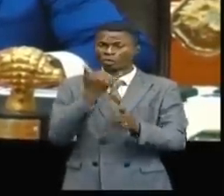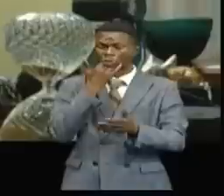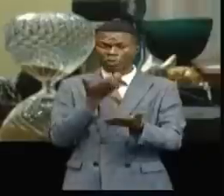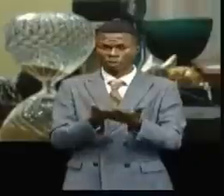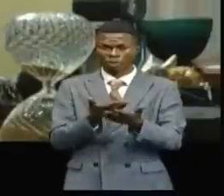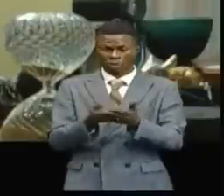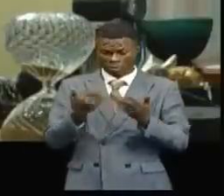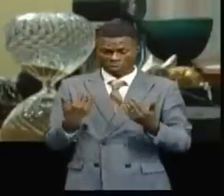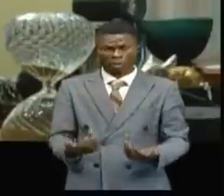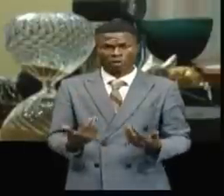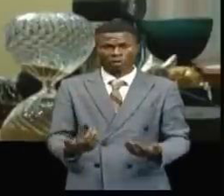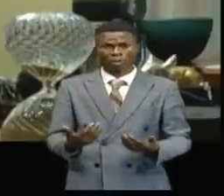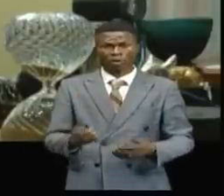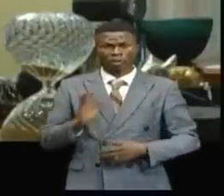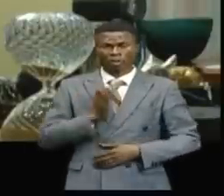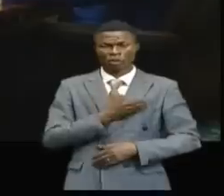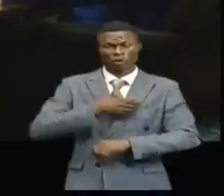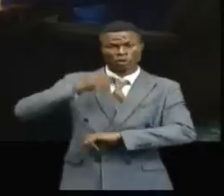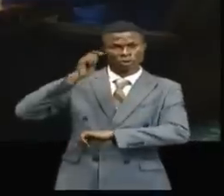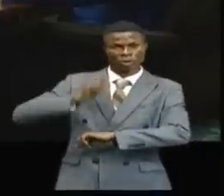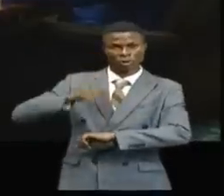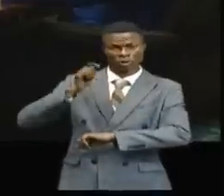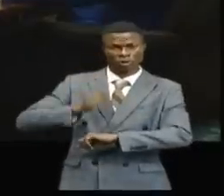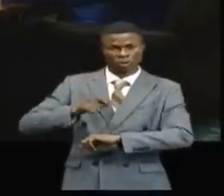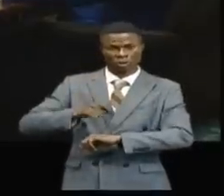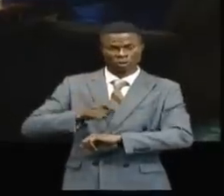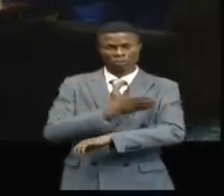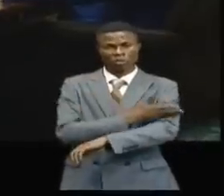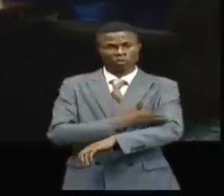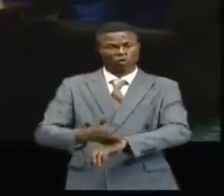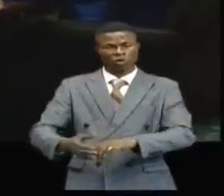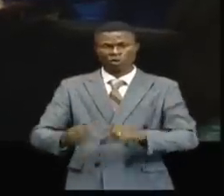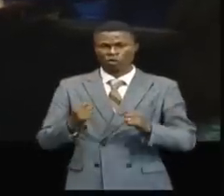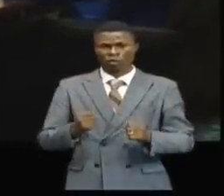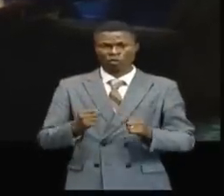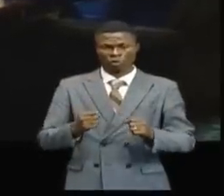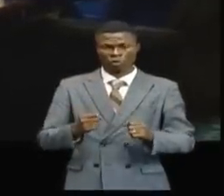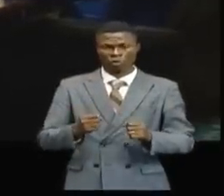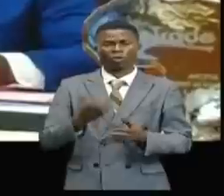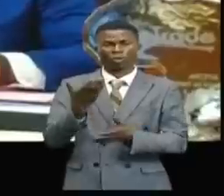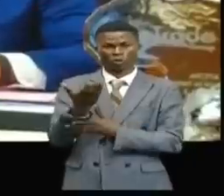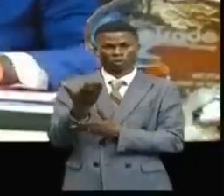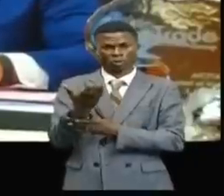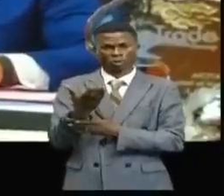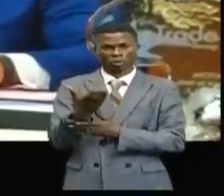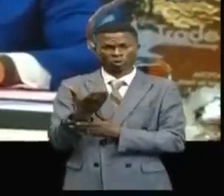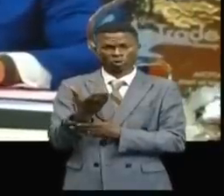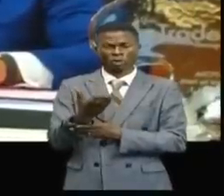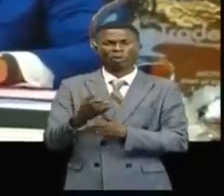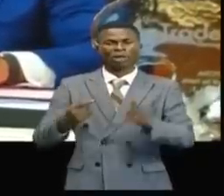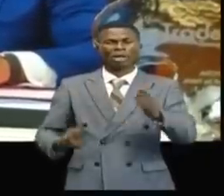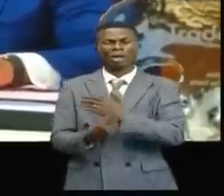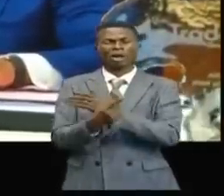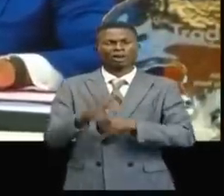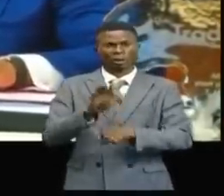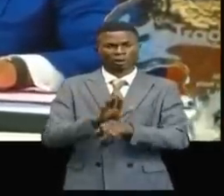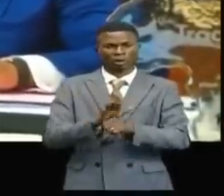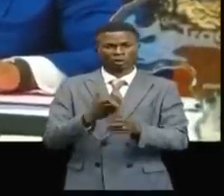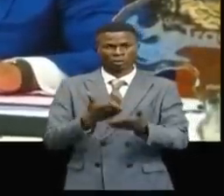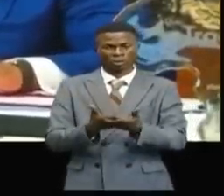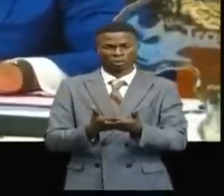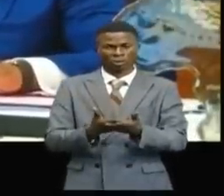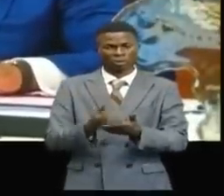pour l'instant, notre justice va encore mal, s'invitant sur les bancs des accusés, à la